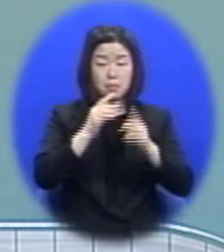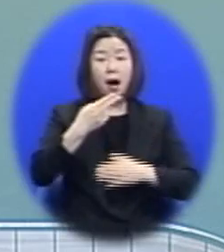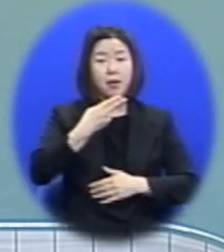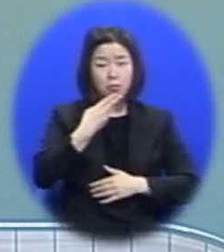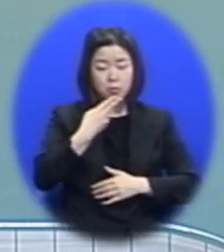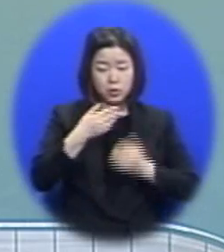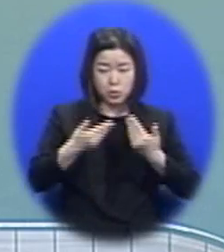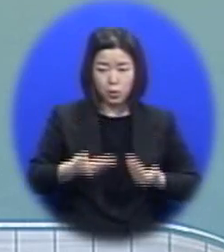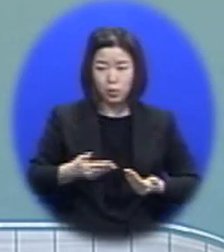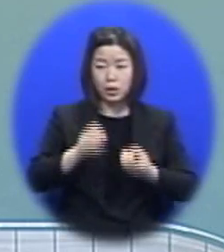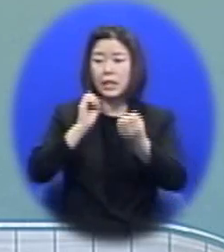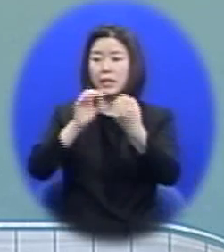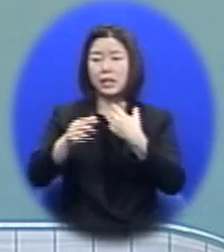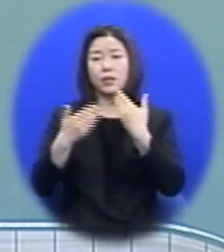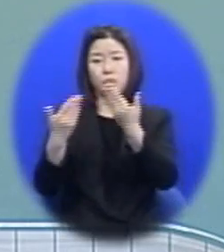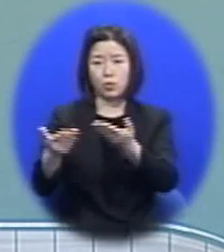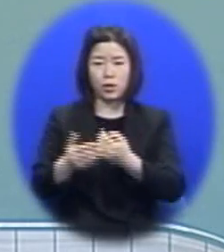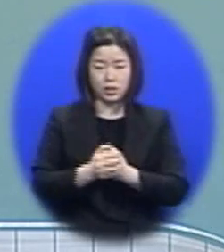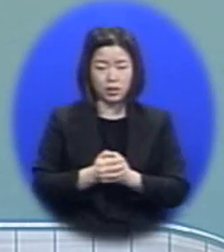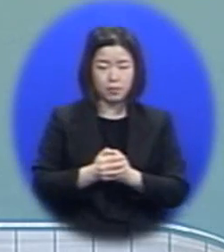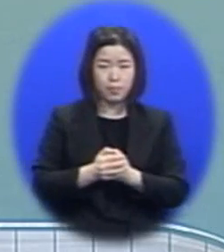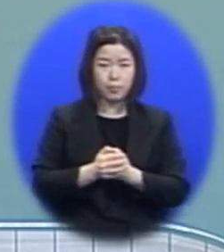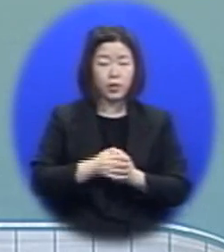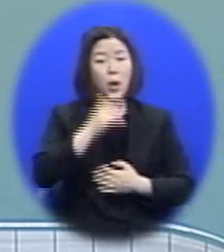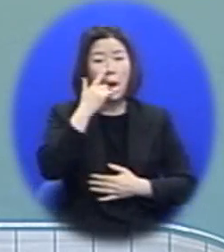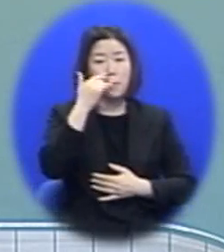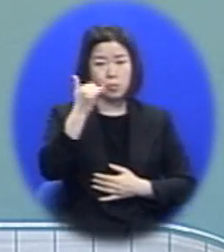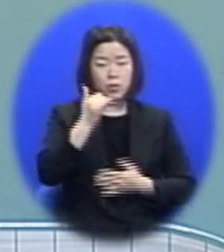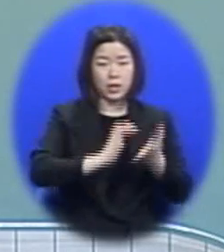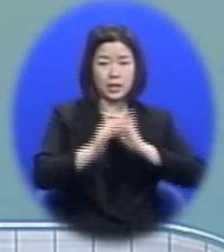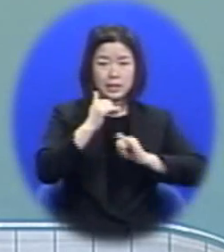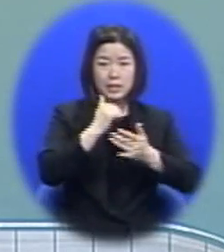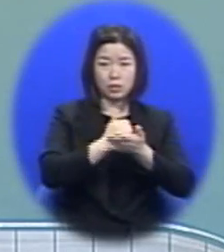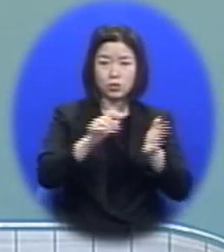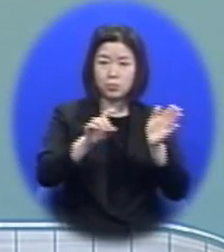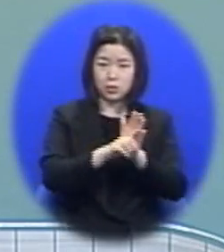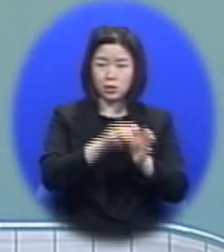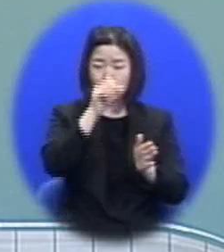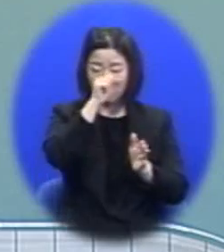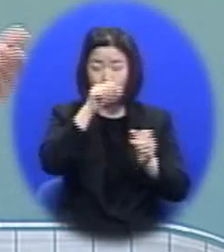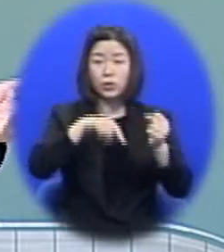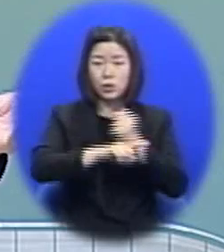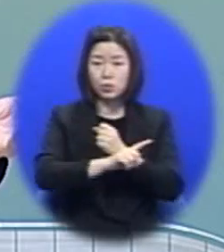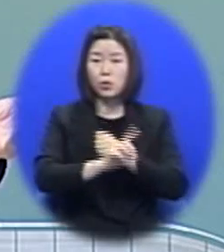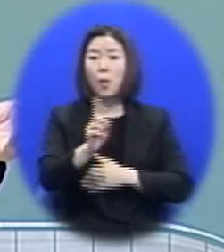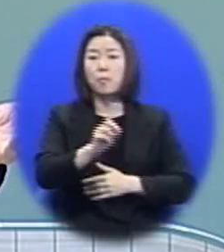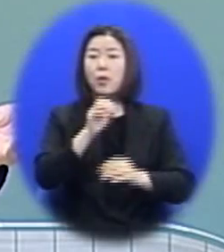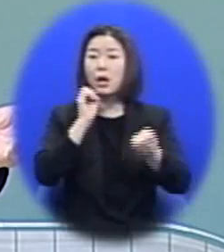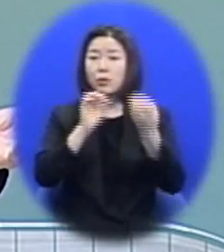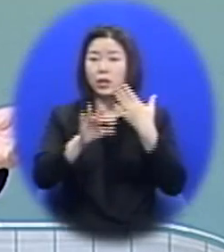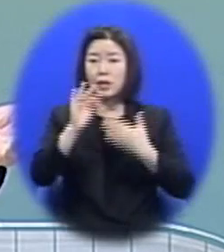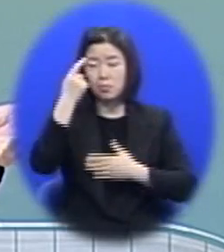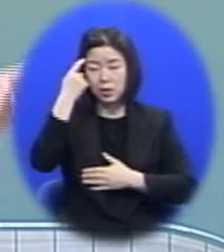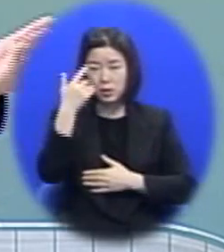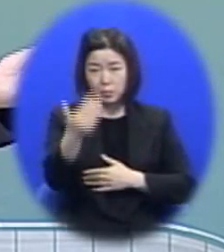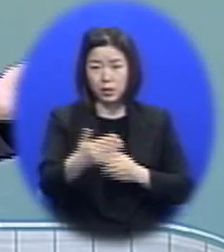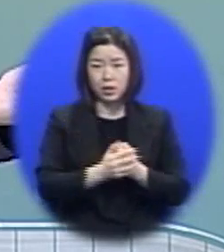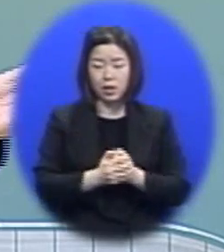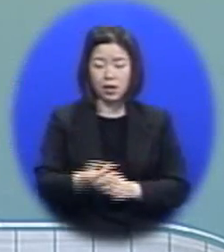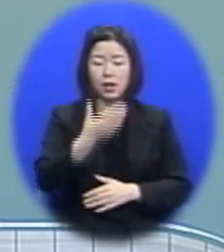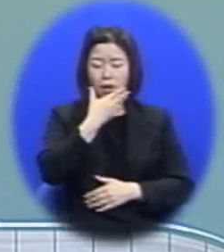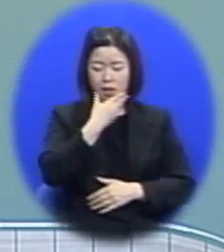됩니다 부모가 자녀에게 예수 믿은 믿어서 좋은 이유 뭐라고 대답하지요